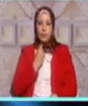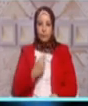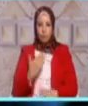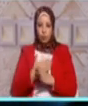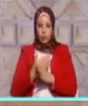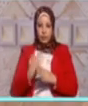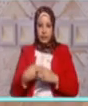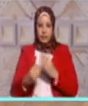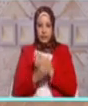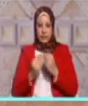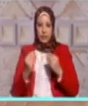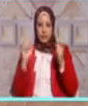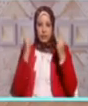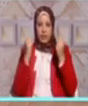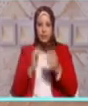الاستهلاك.